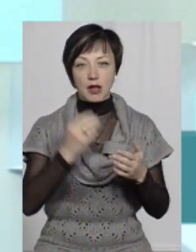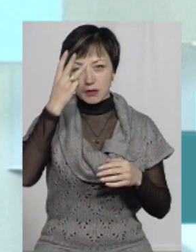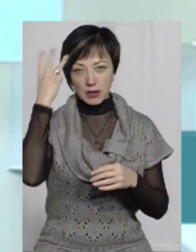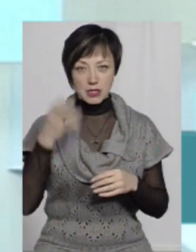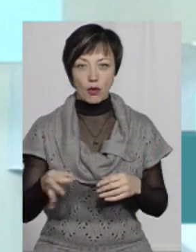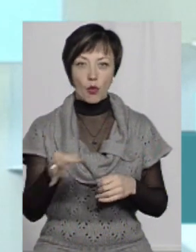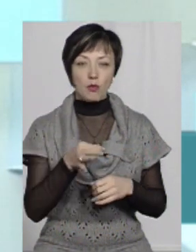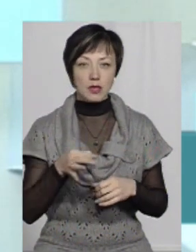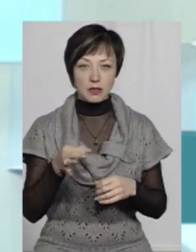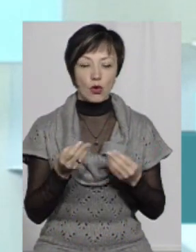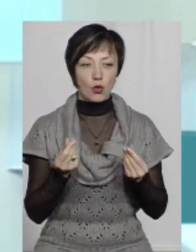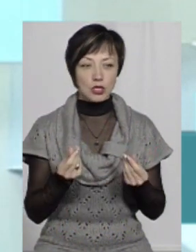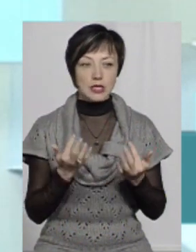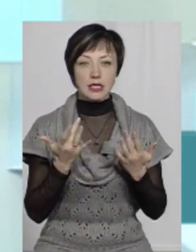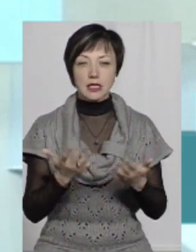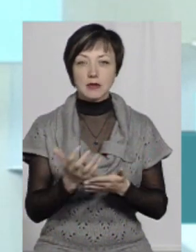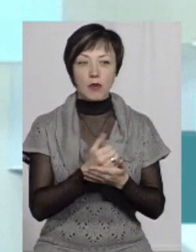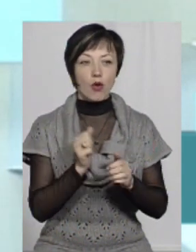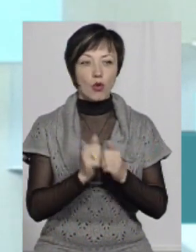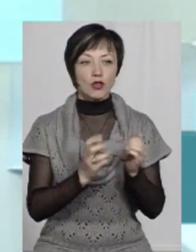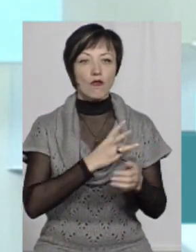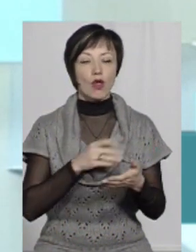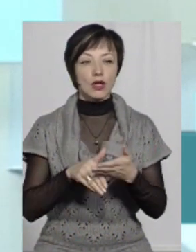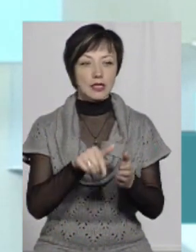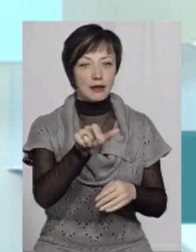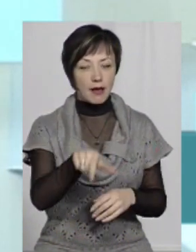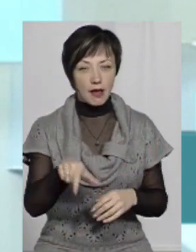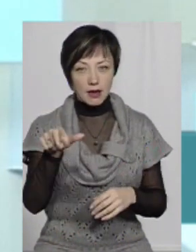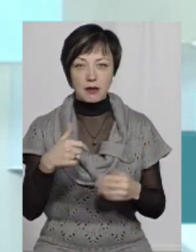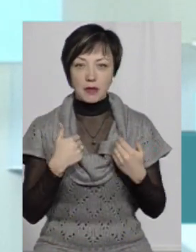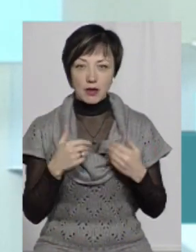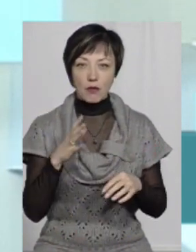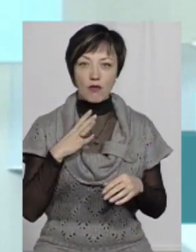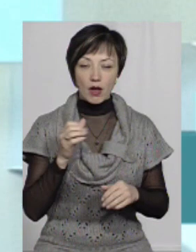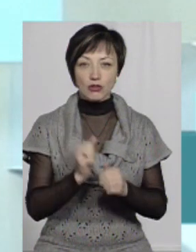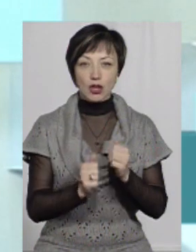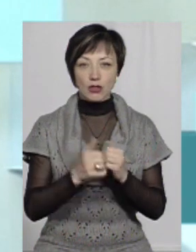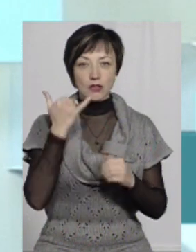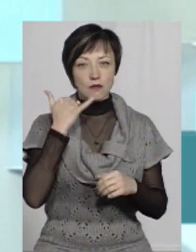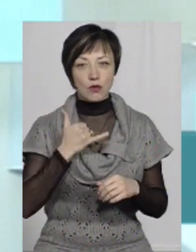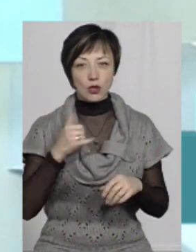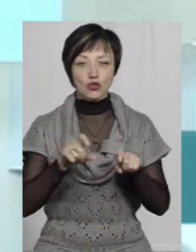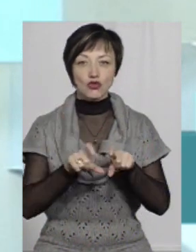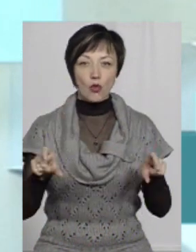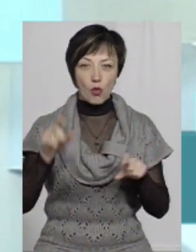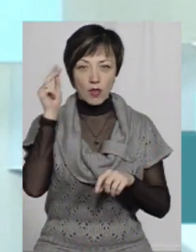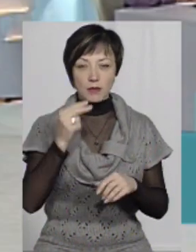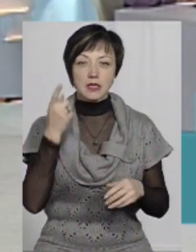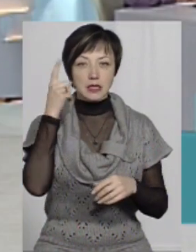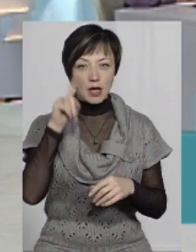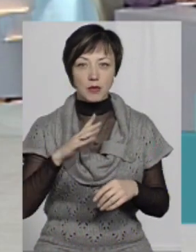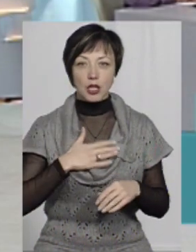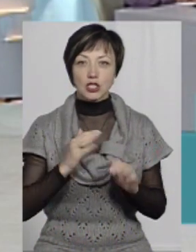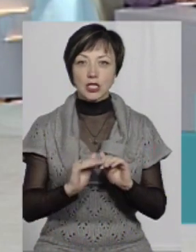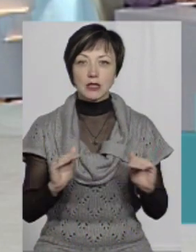Хмельницька область коштів, і скільки зібрав кожний волонтер. І мені так буває часто, що дзвонять школи, наприклад, от ми знаємо,